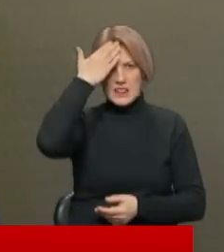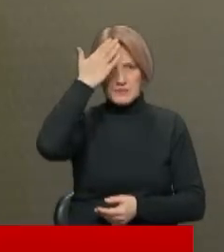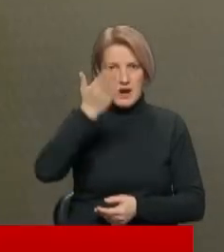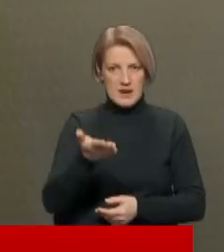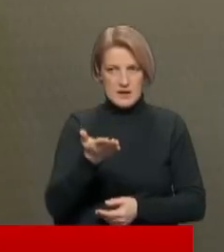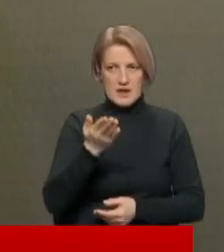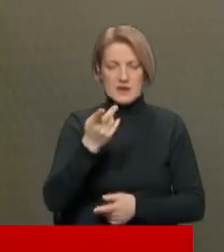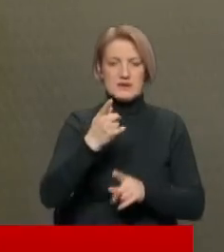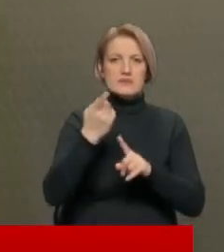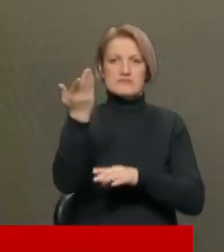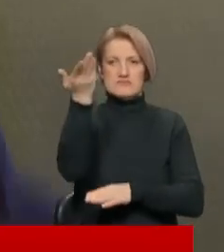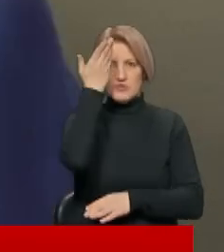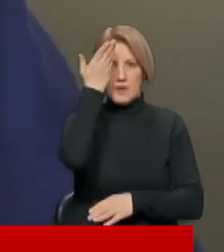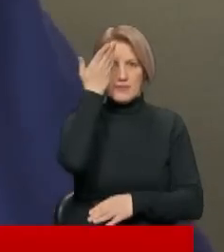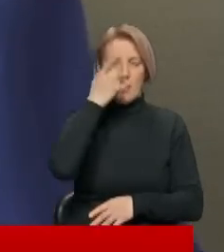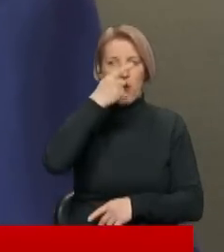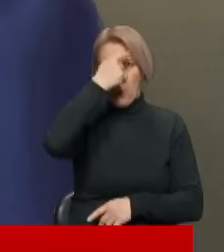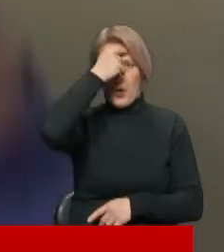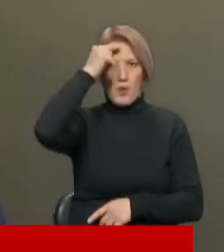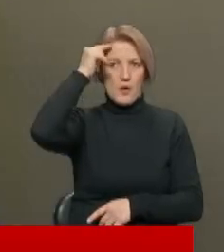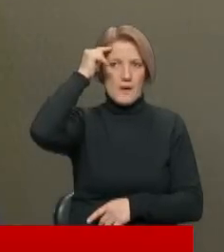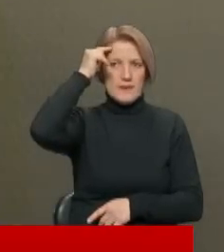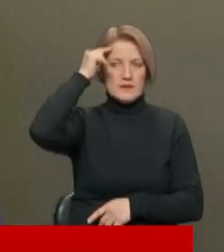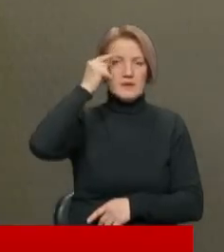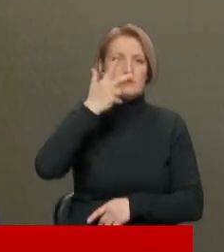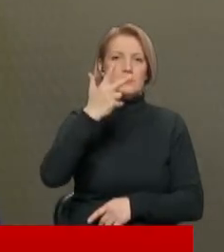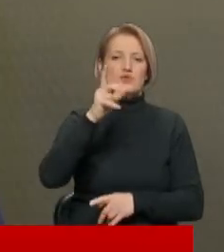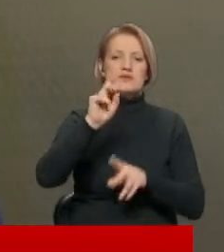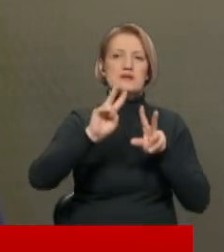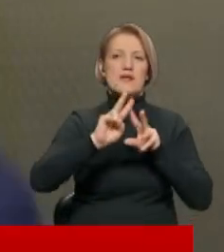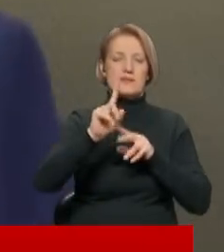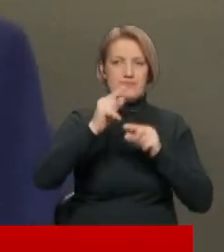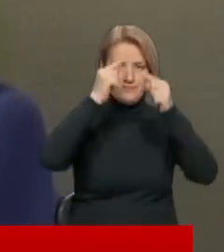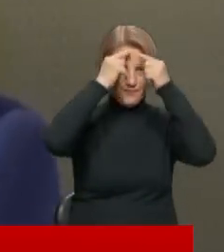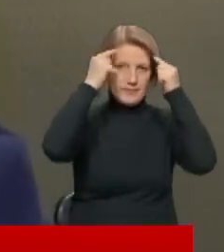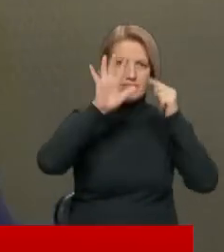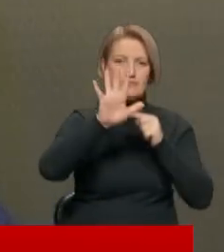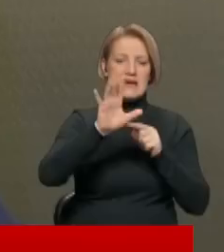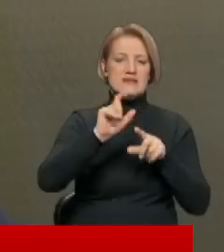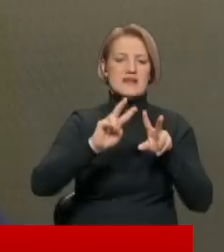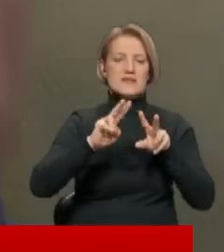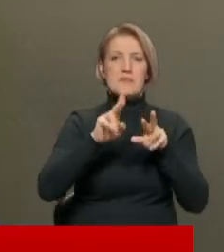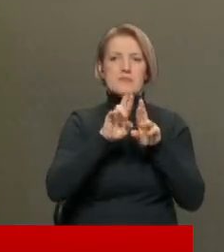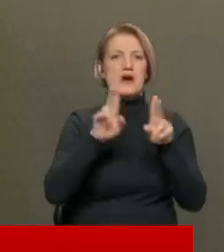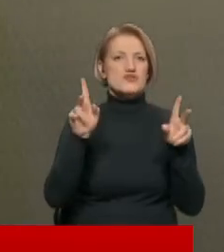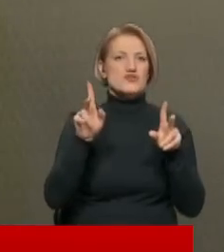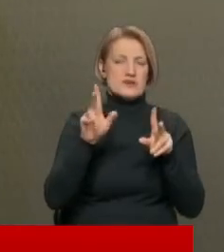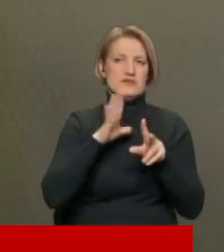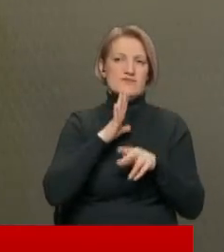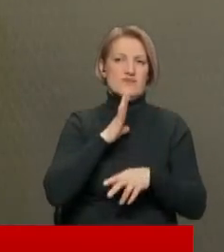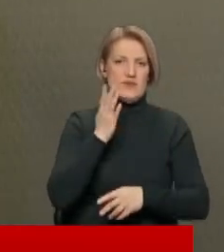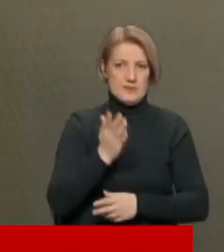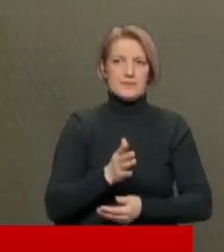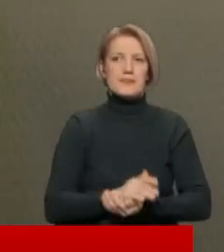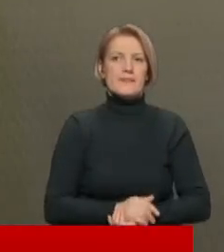doğru çarptı orada bir 3 santim eninde bir 5 santim açık boyunda da bir açıklık